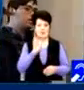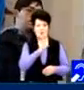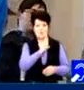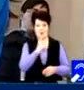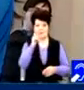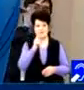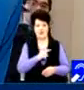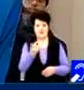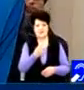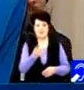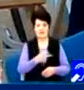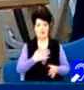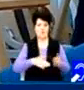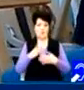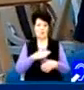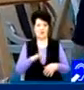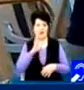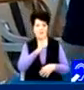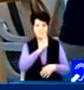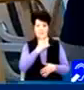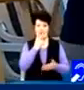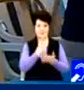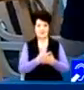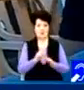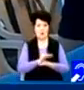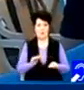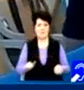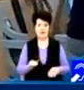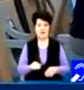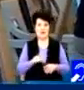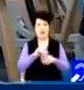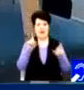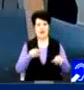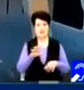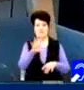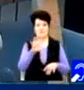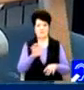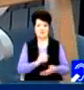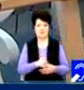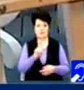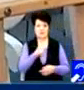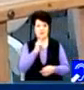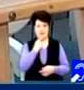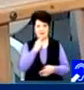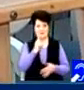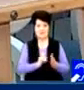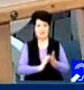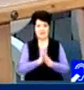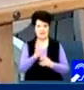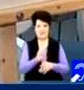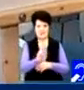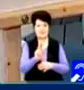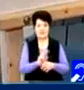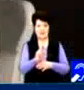doi frați ai săi mare a fost bucuria mamei când și a văzut copilul în fotografiile expuse spune că i a fost greu să l creas și să le